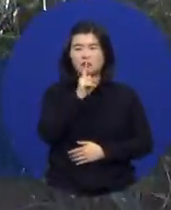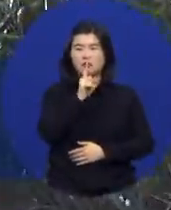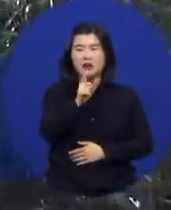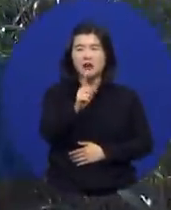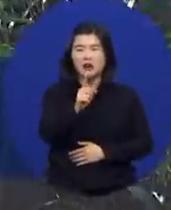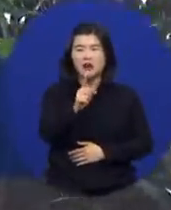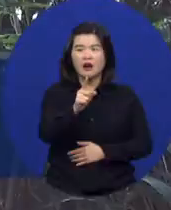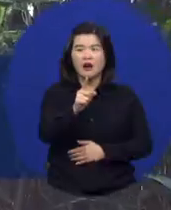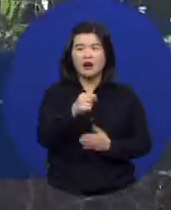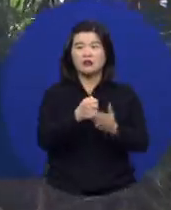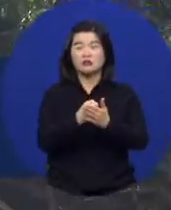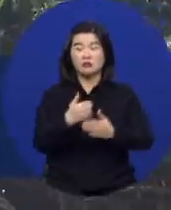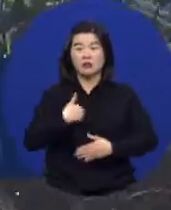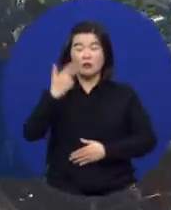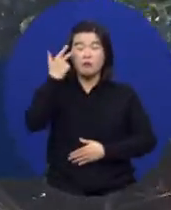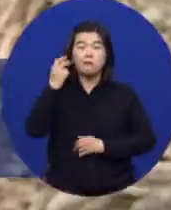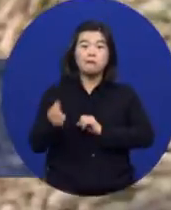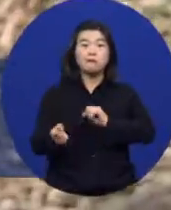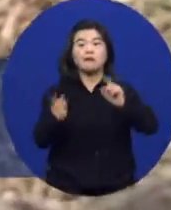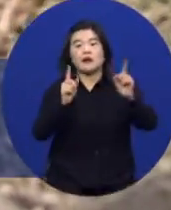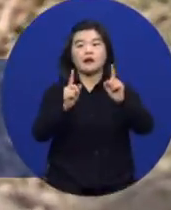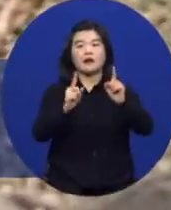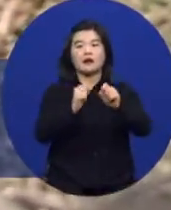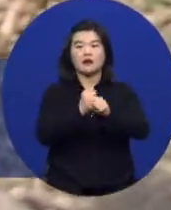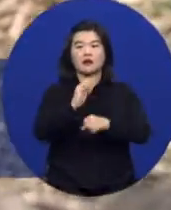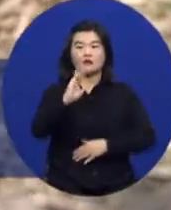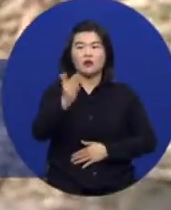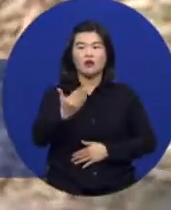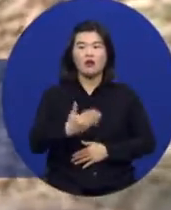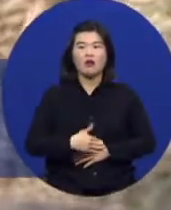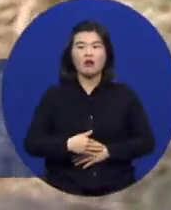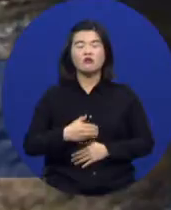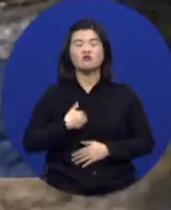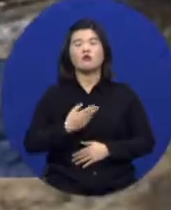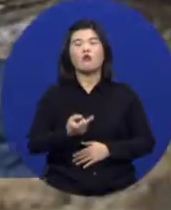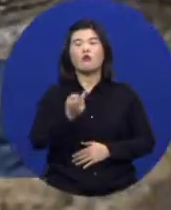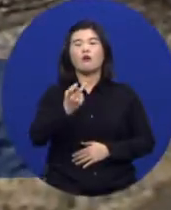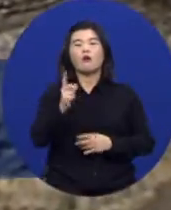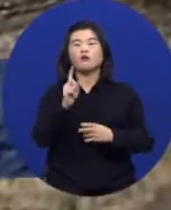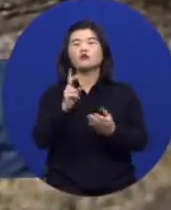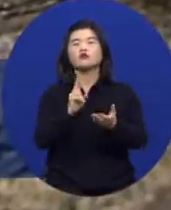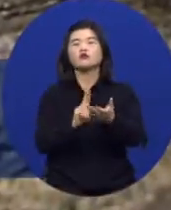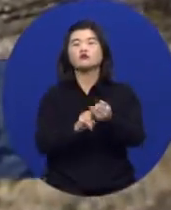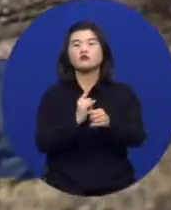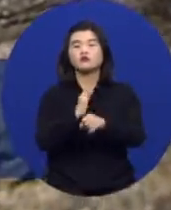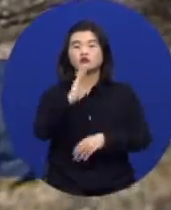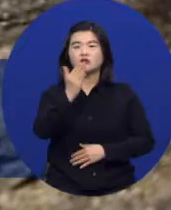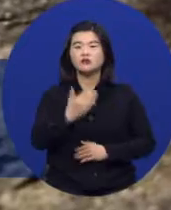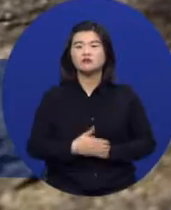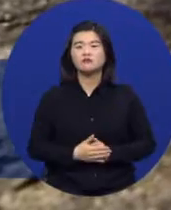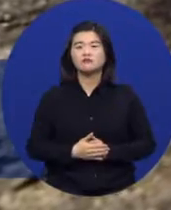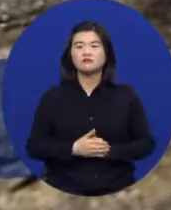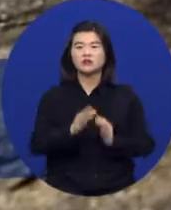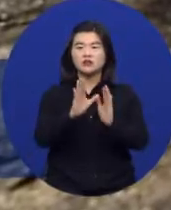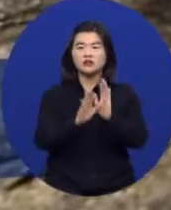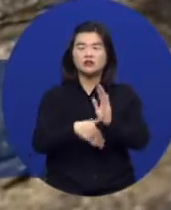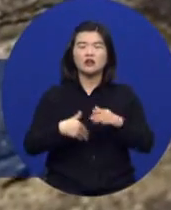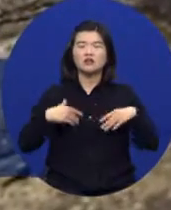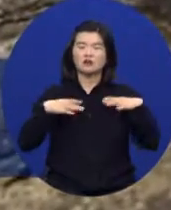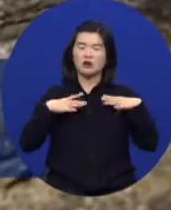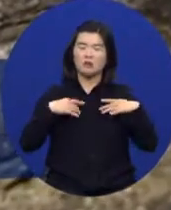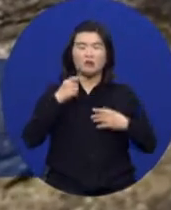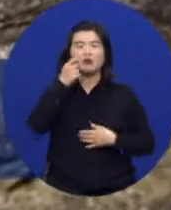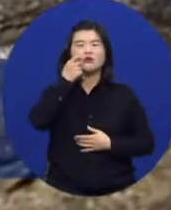신디 오빠가 이제는 난 나가 정신이 바짝 든 거라 아이고 우리 오빠가 어떤 게 그저 신군이니